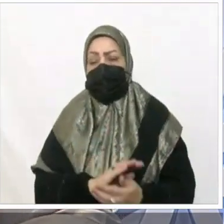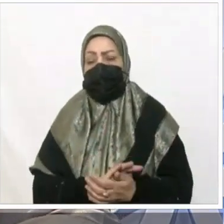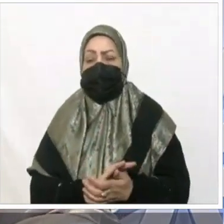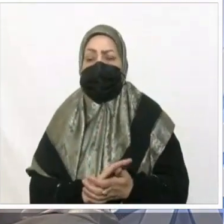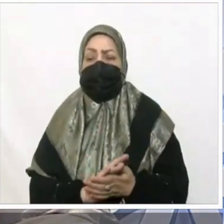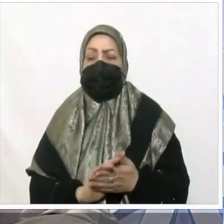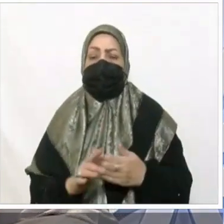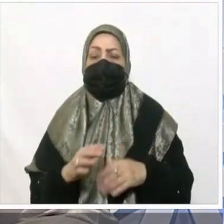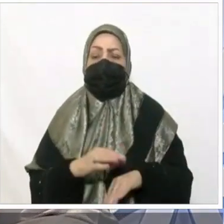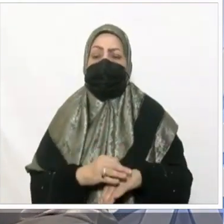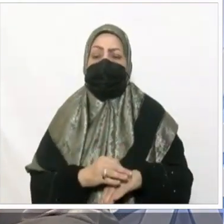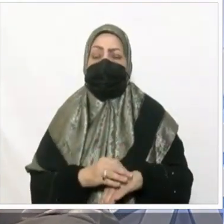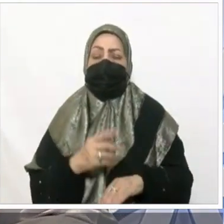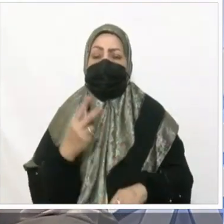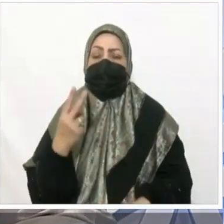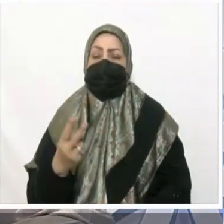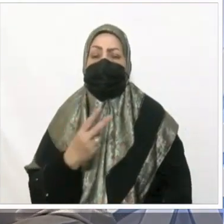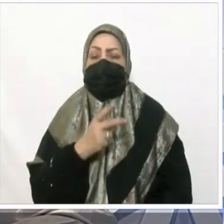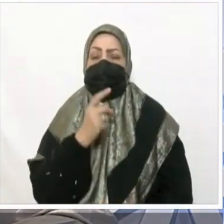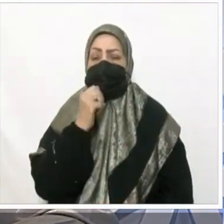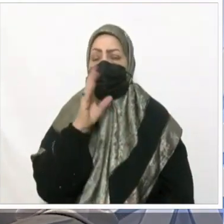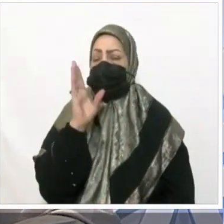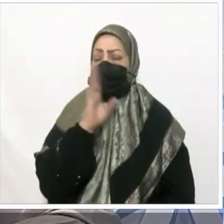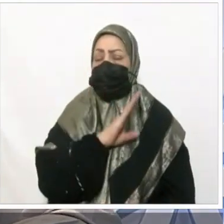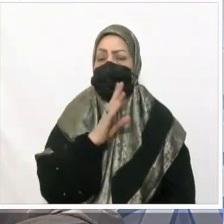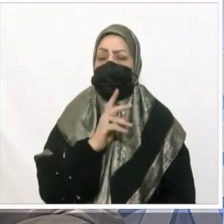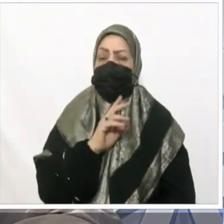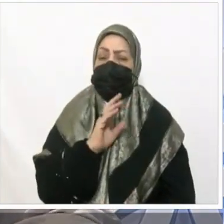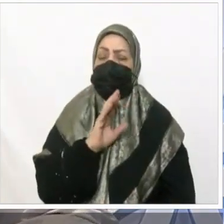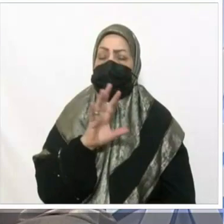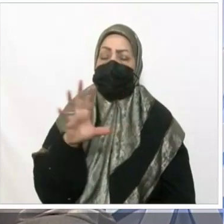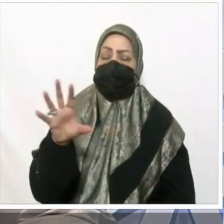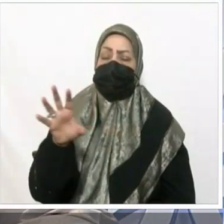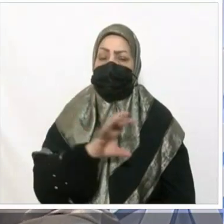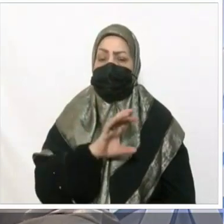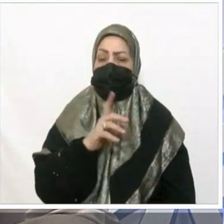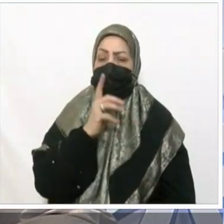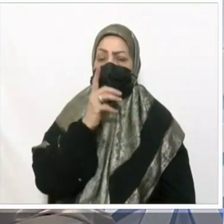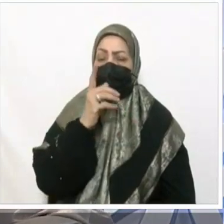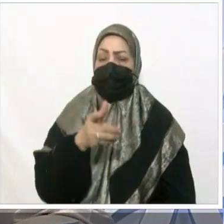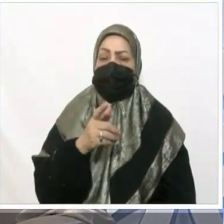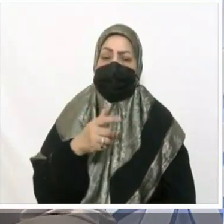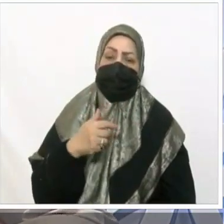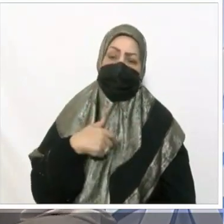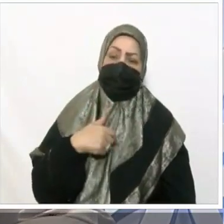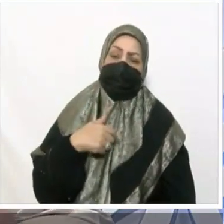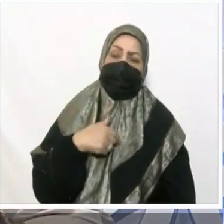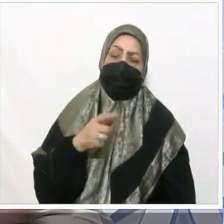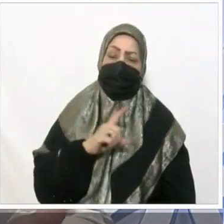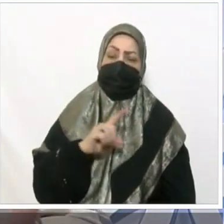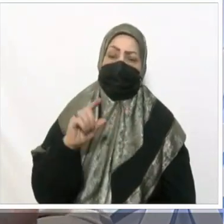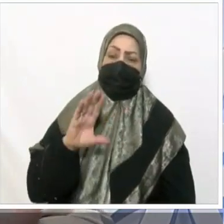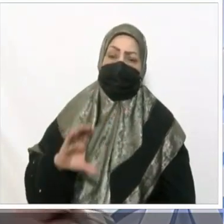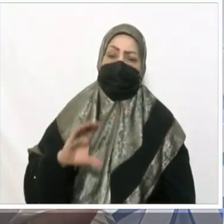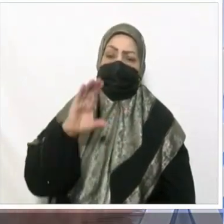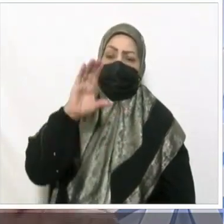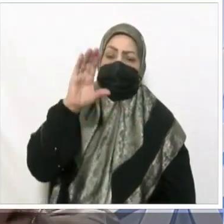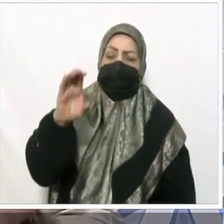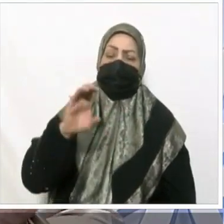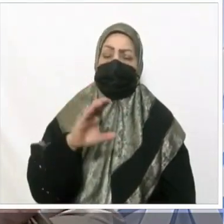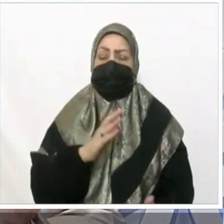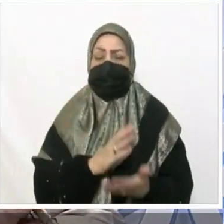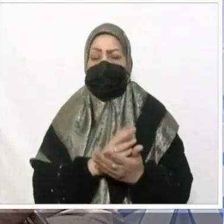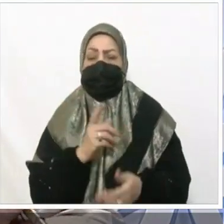مثلاً الذي يقول أنا يعني لن أتصدق بجزء من أرضي ولن أحبس لأن ورثتي وأولادي أنفسهم